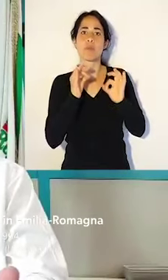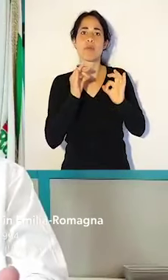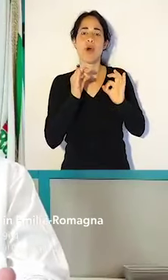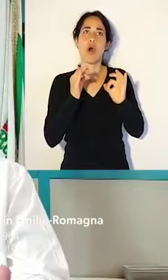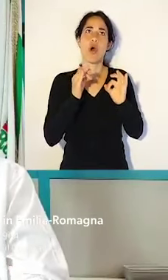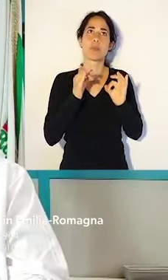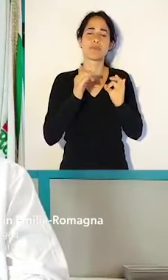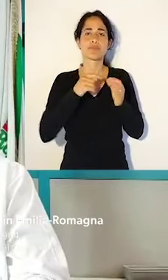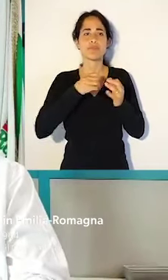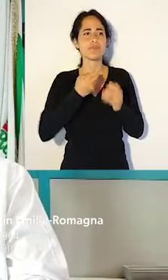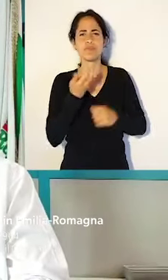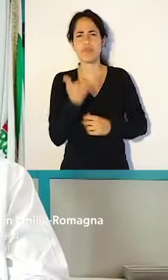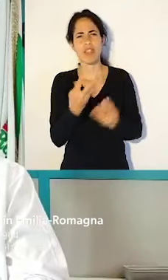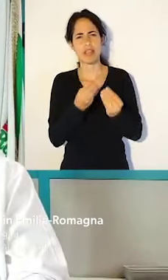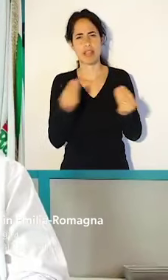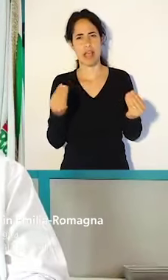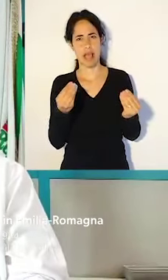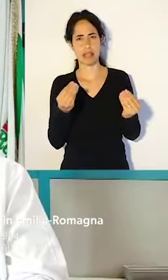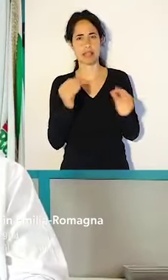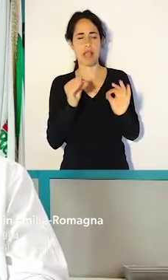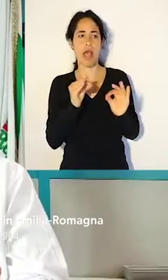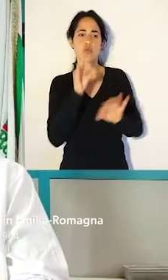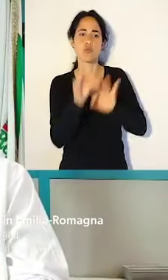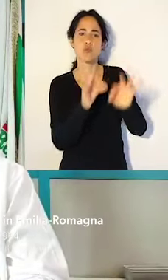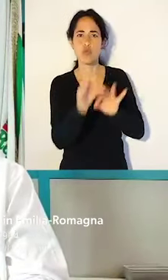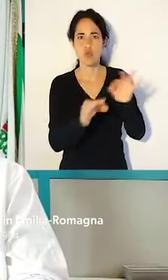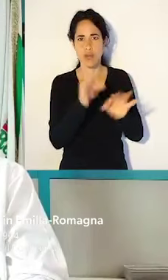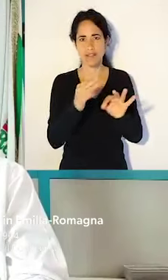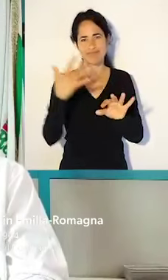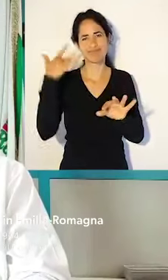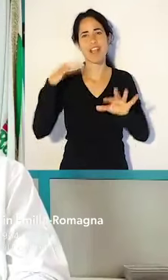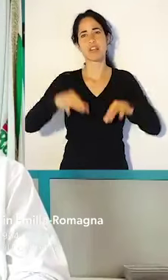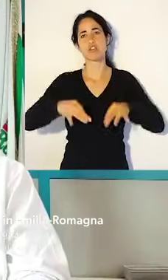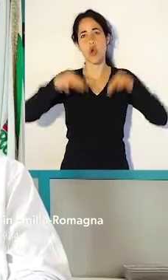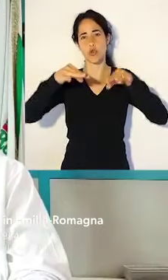di confidare nella capacità e nella qualità